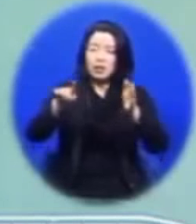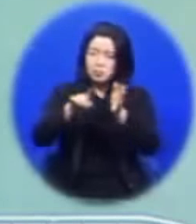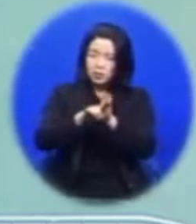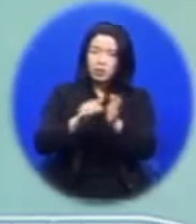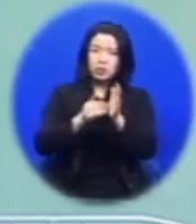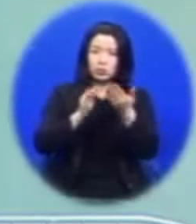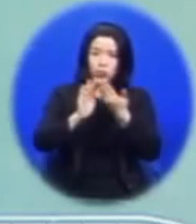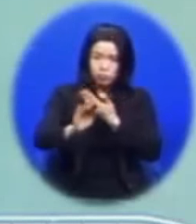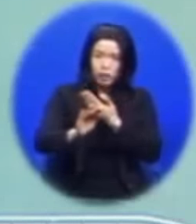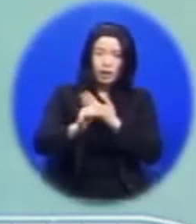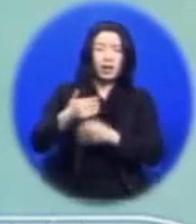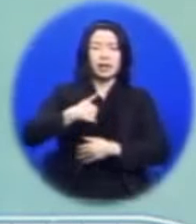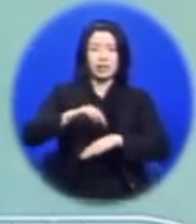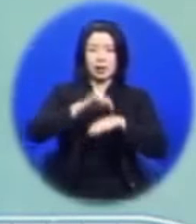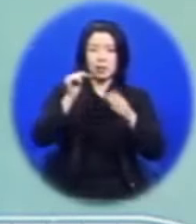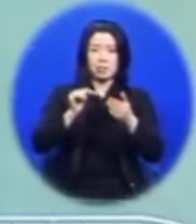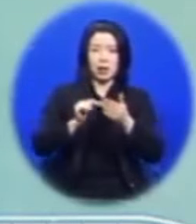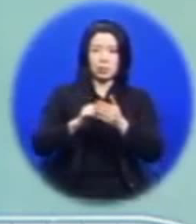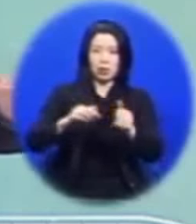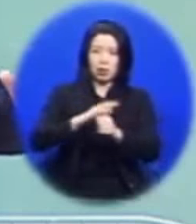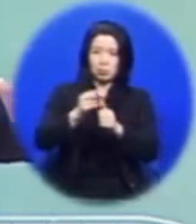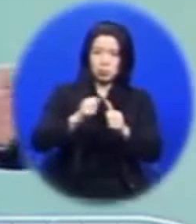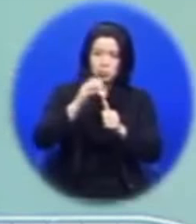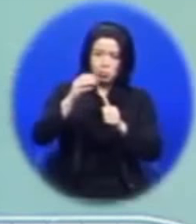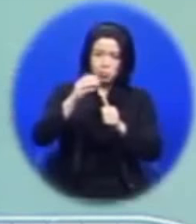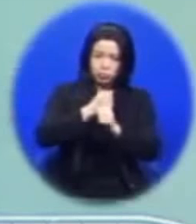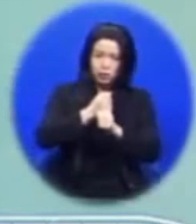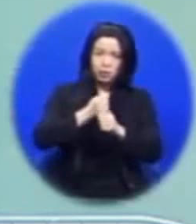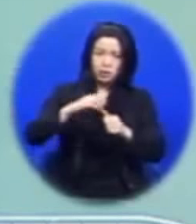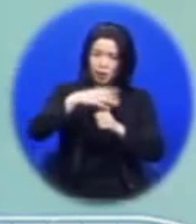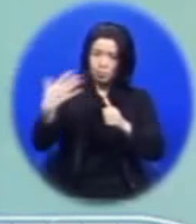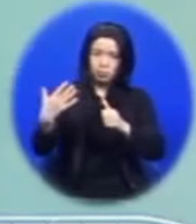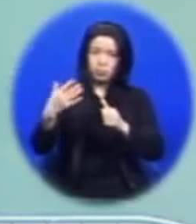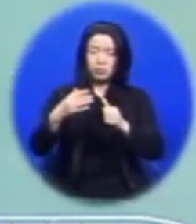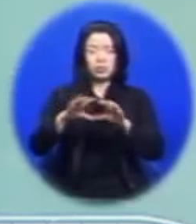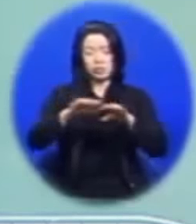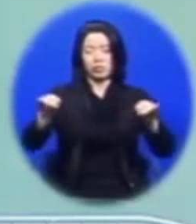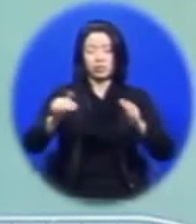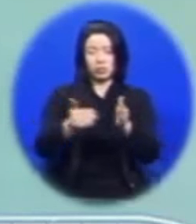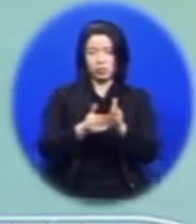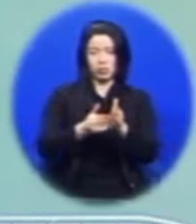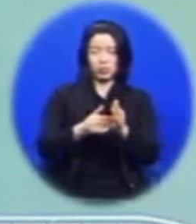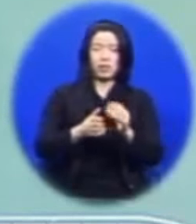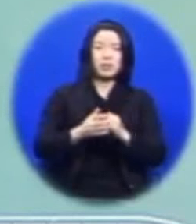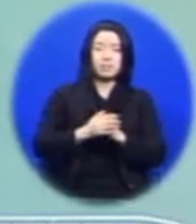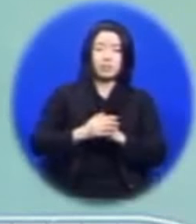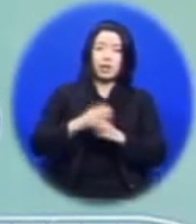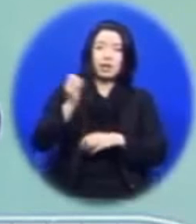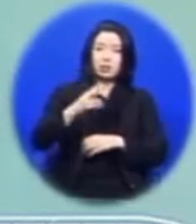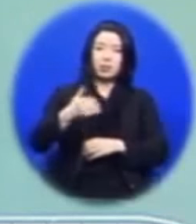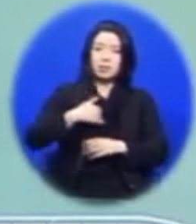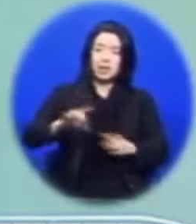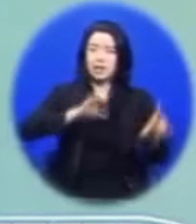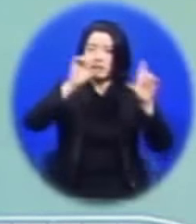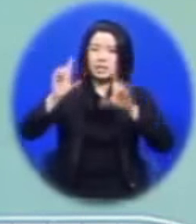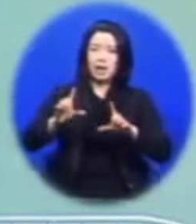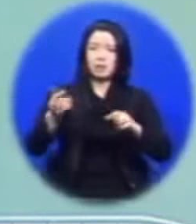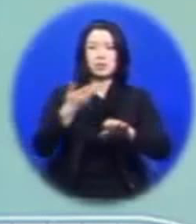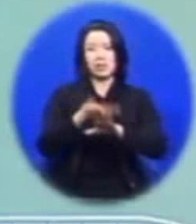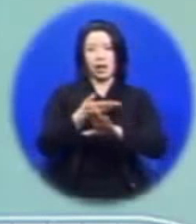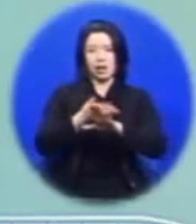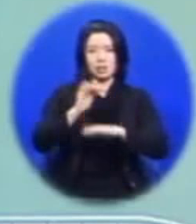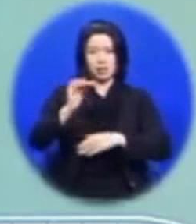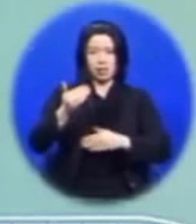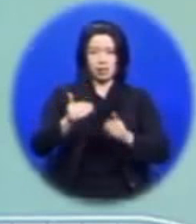나니까 내 마음속에 있는 묶음이 다 풀어져 버렸어요 그리고 제 삶이 달라져